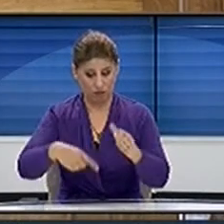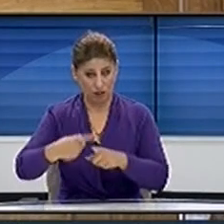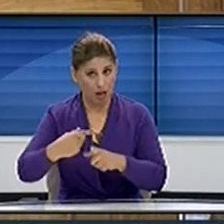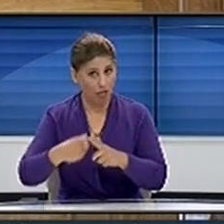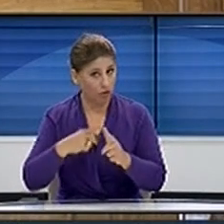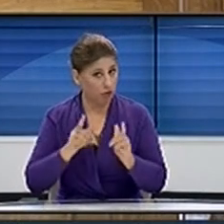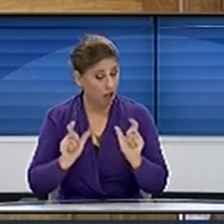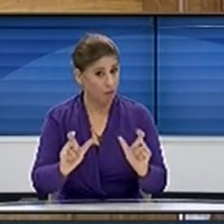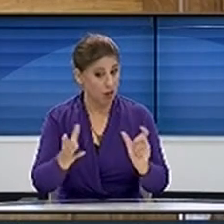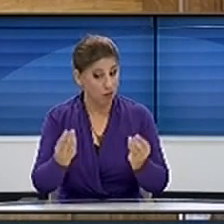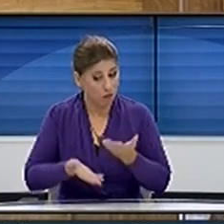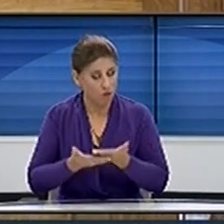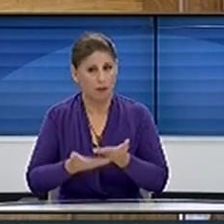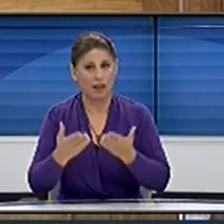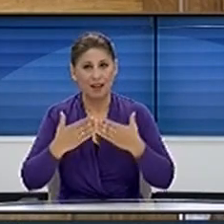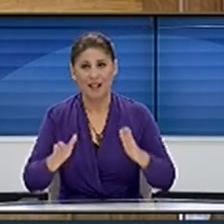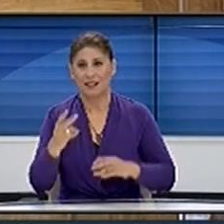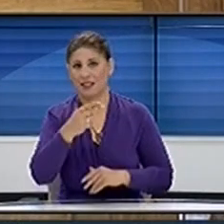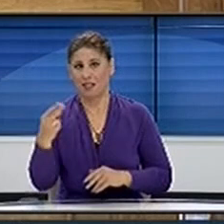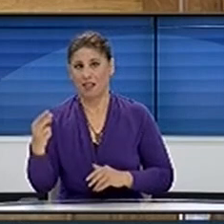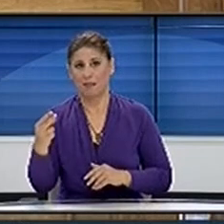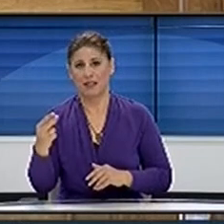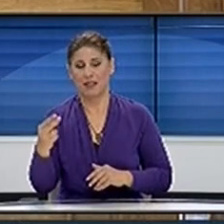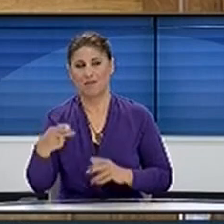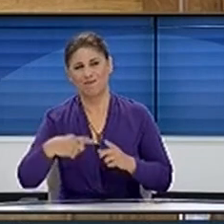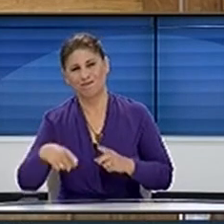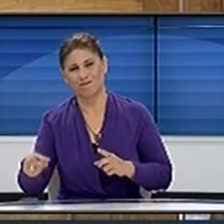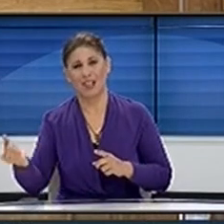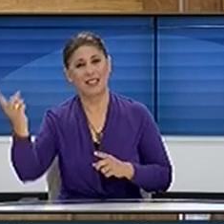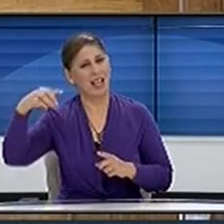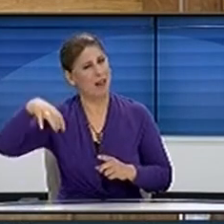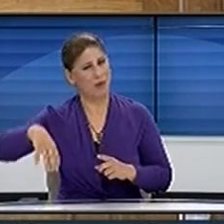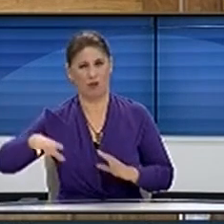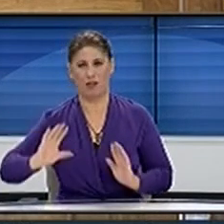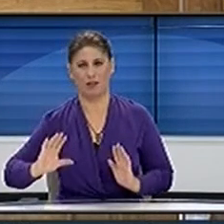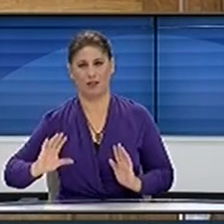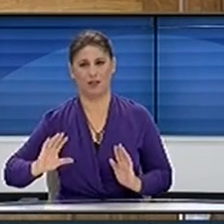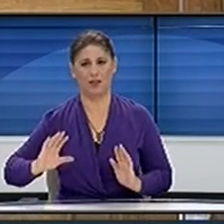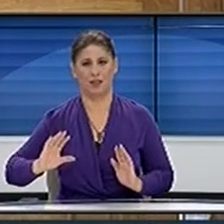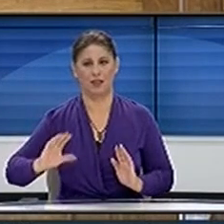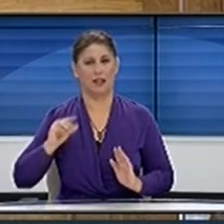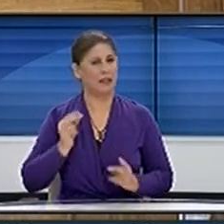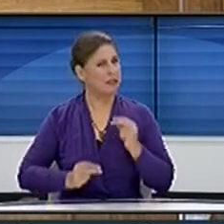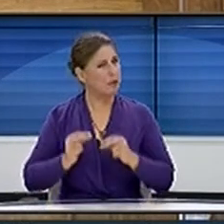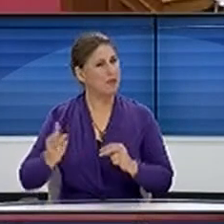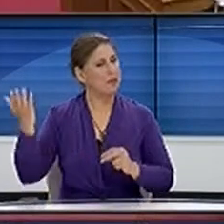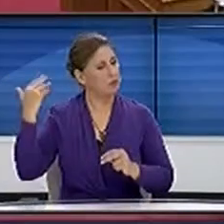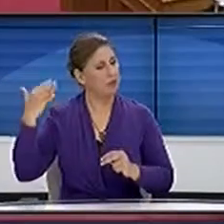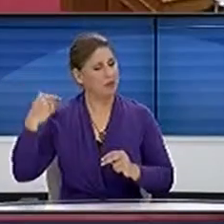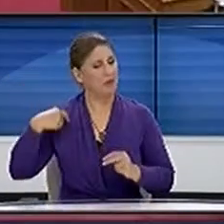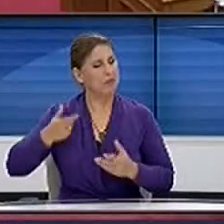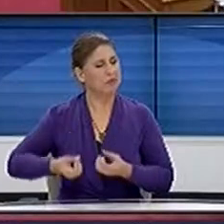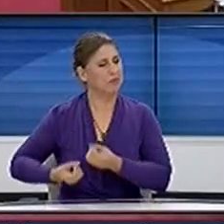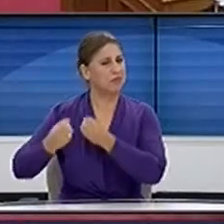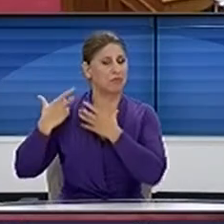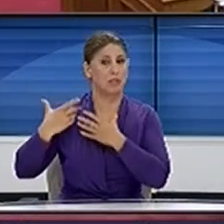χώρας, να ανοίγετε θέματα τα οποία παραπέμπουν σε άλλες εποχές και σε πληγές που έχουν ξεπεραστεί. Και